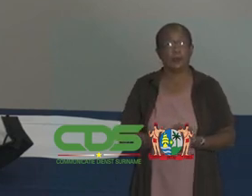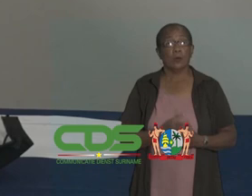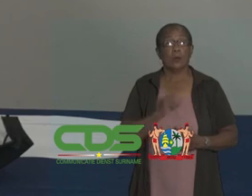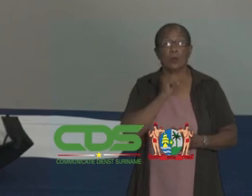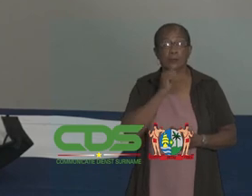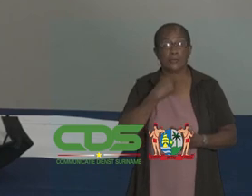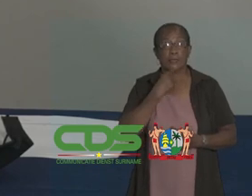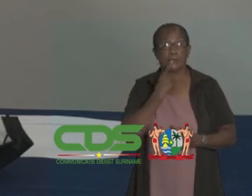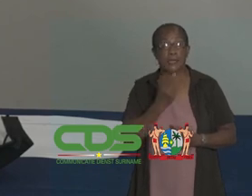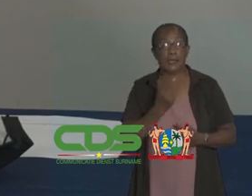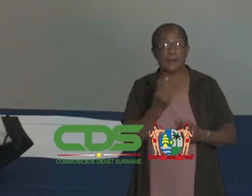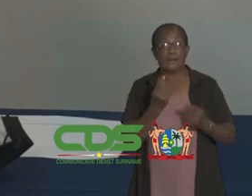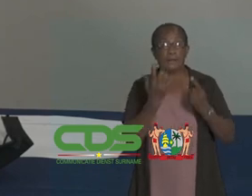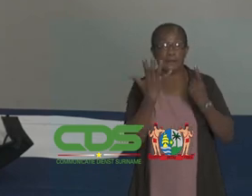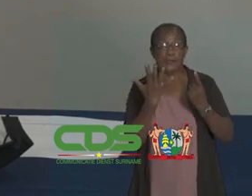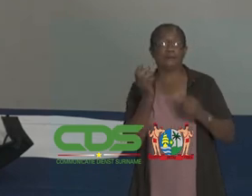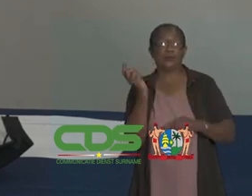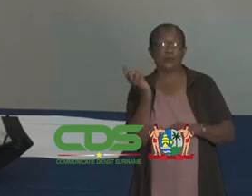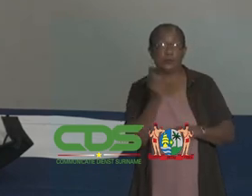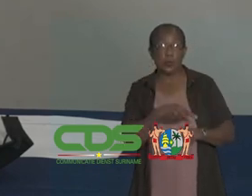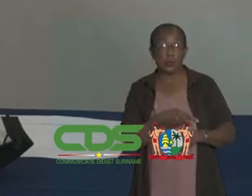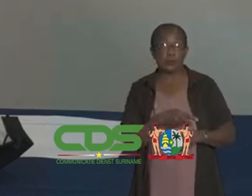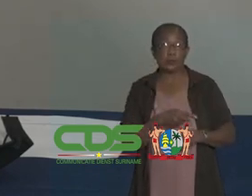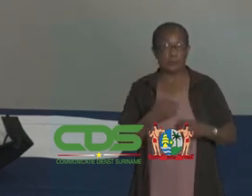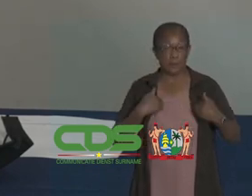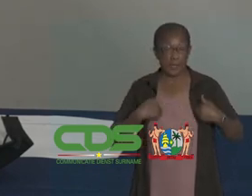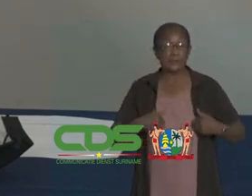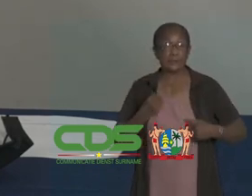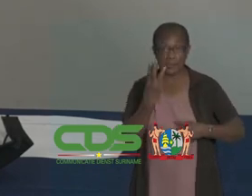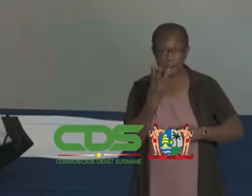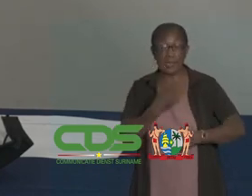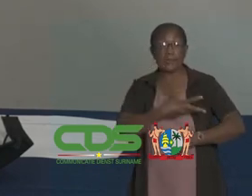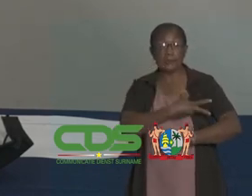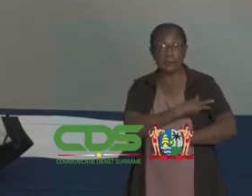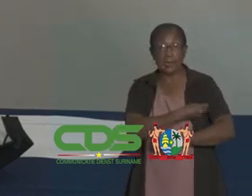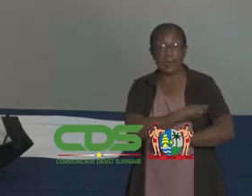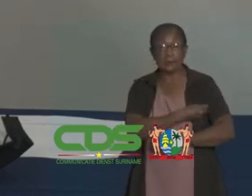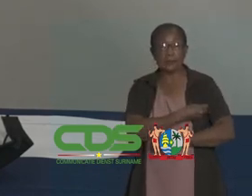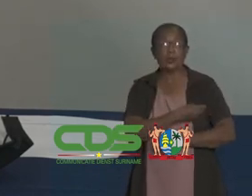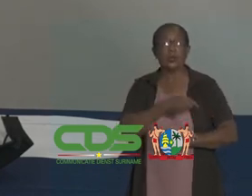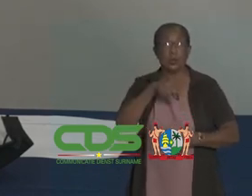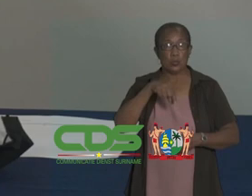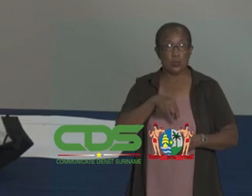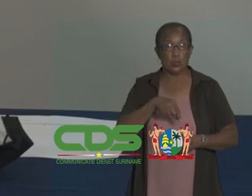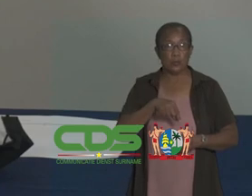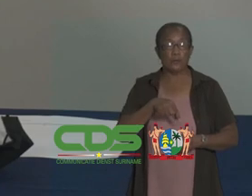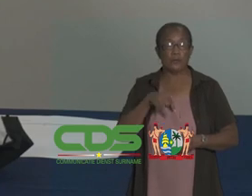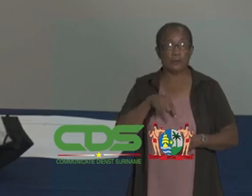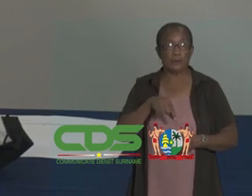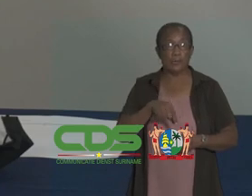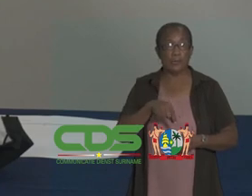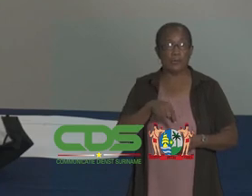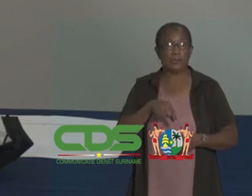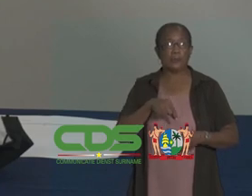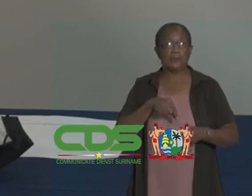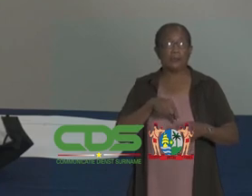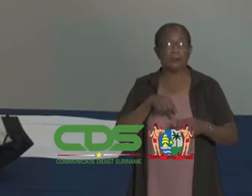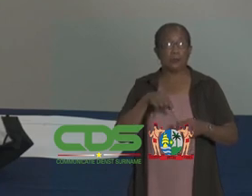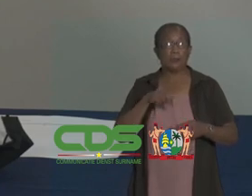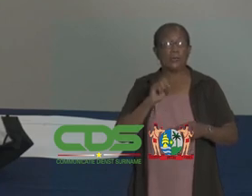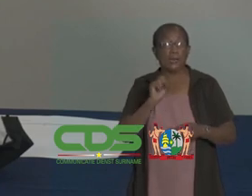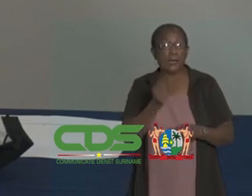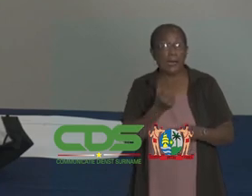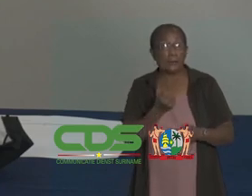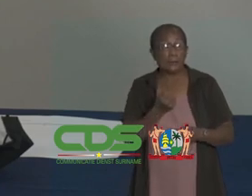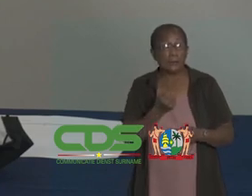zei, 15.000 toegediend. Dus er zijn nog 30.000 mensen die nu, op dit moment, vandaag, in aanmerking komen